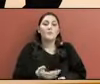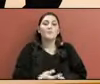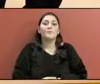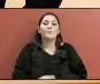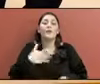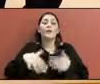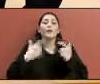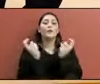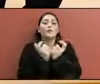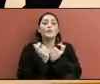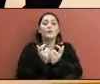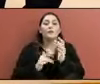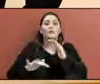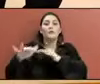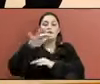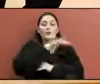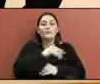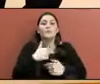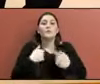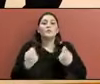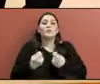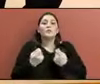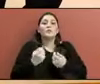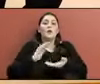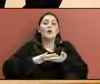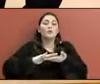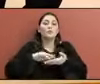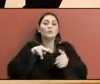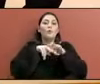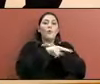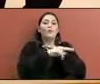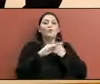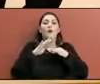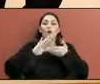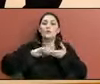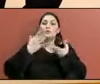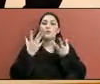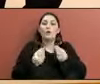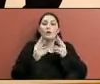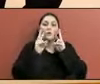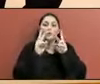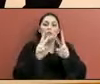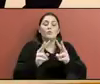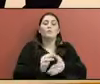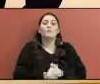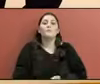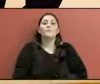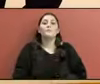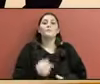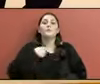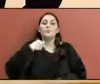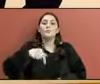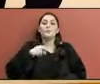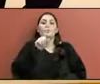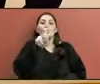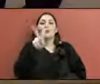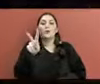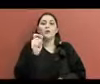birisini benim çalışma arkadaşım, yol arkadaşım olarak görüyorum. Teşekkür ederim. Burada biz 12 ilçede